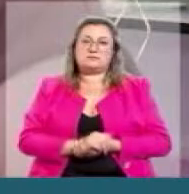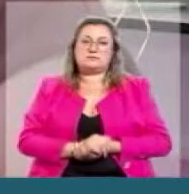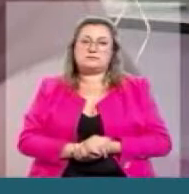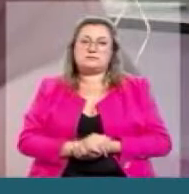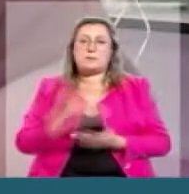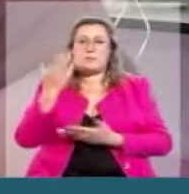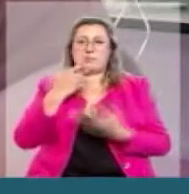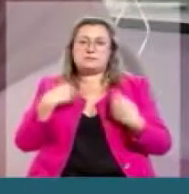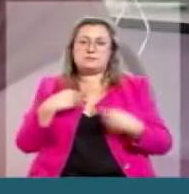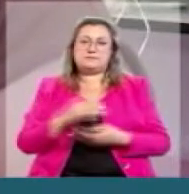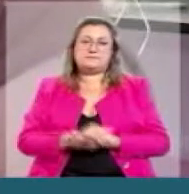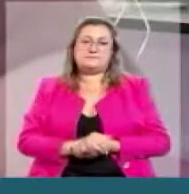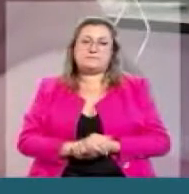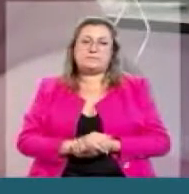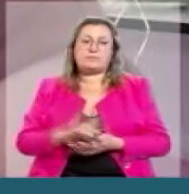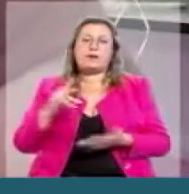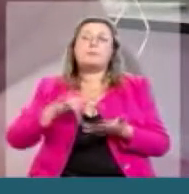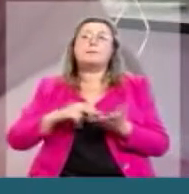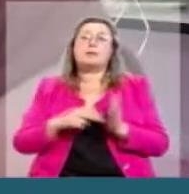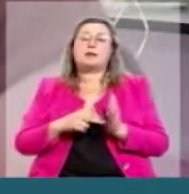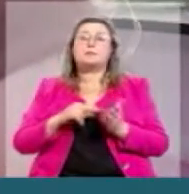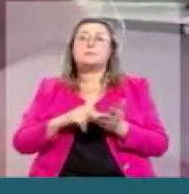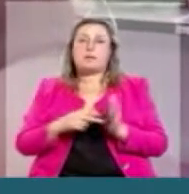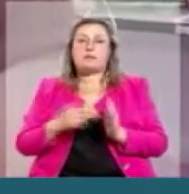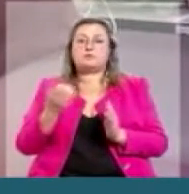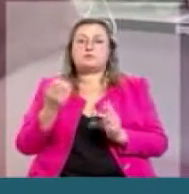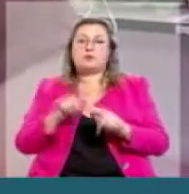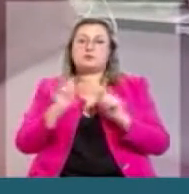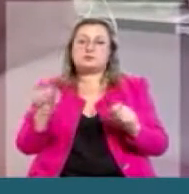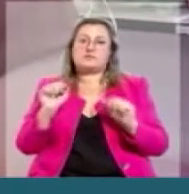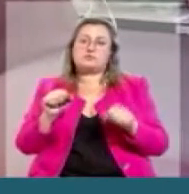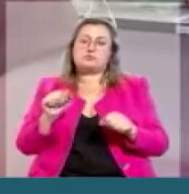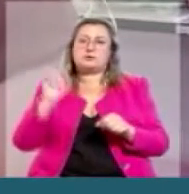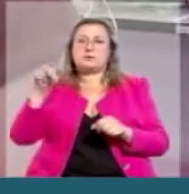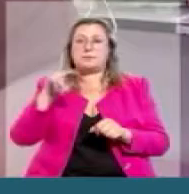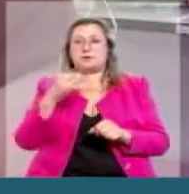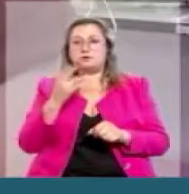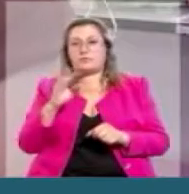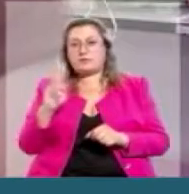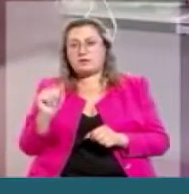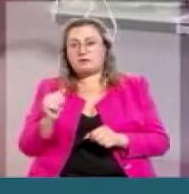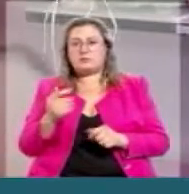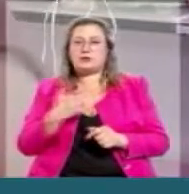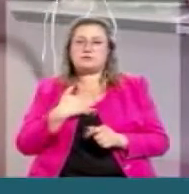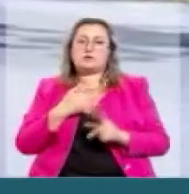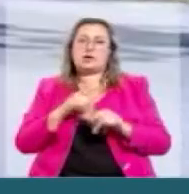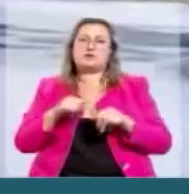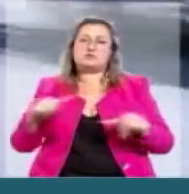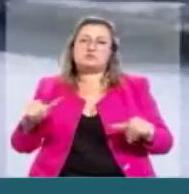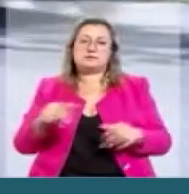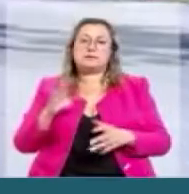текстиль. Планы? Ну, в планах где-то еще открыться, возможно, в Пешковке. Хотелось бы